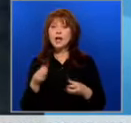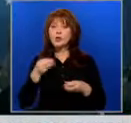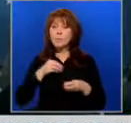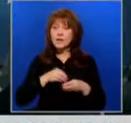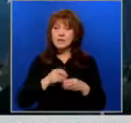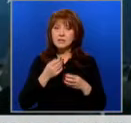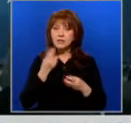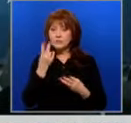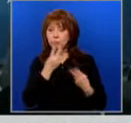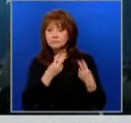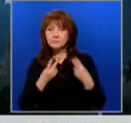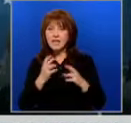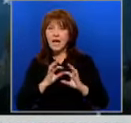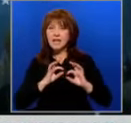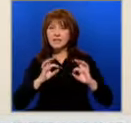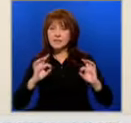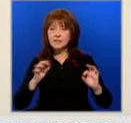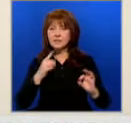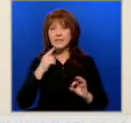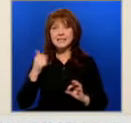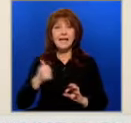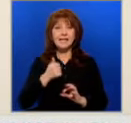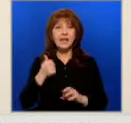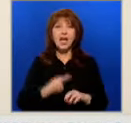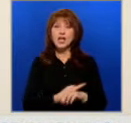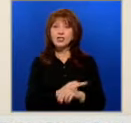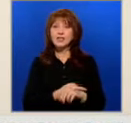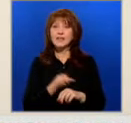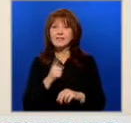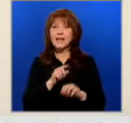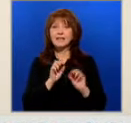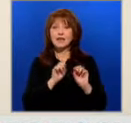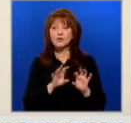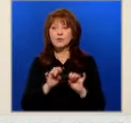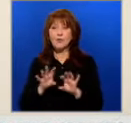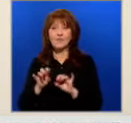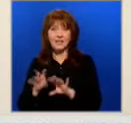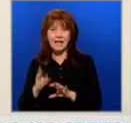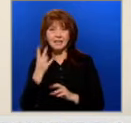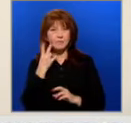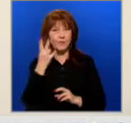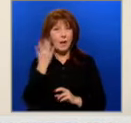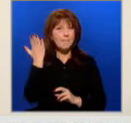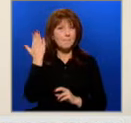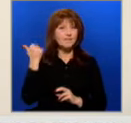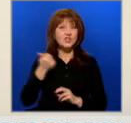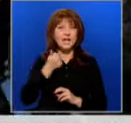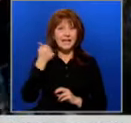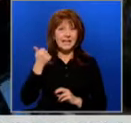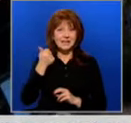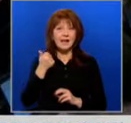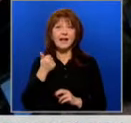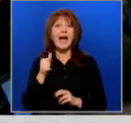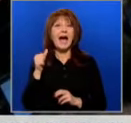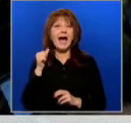относно решението за амнистията на каталунските лидери. Часове след съобщаването на новината за споразумението, бившият лидер на Народната партия в